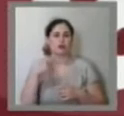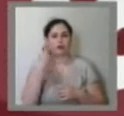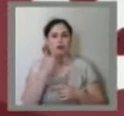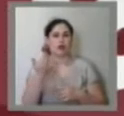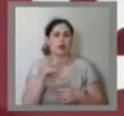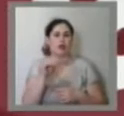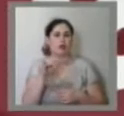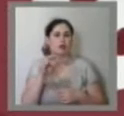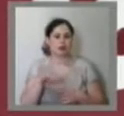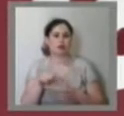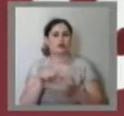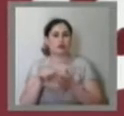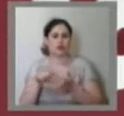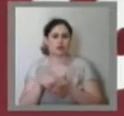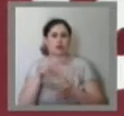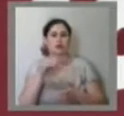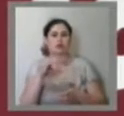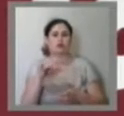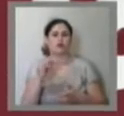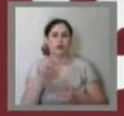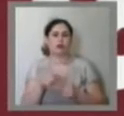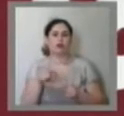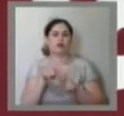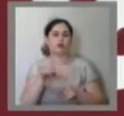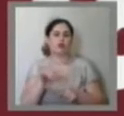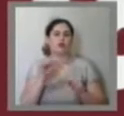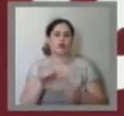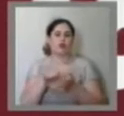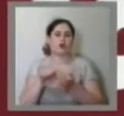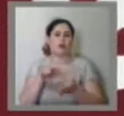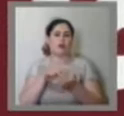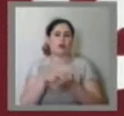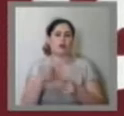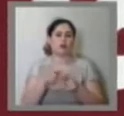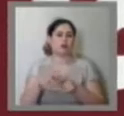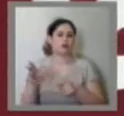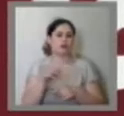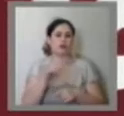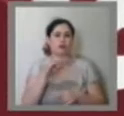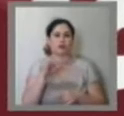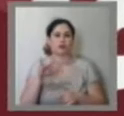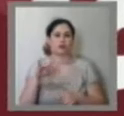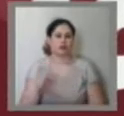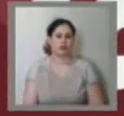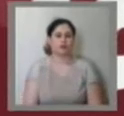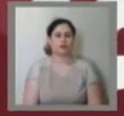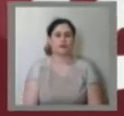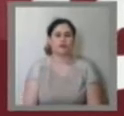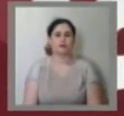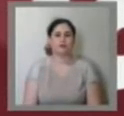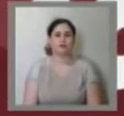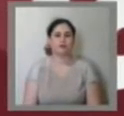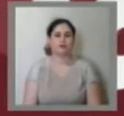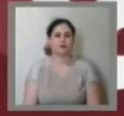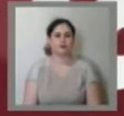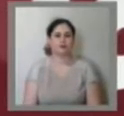для проведення, проходження тесту і, скориставшись сервісом визначення результатів,